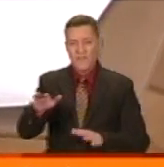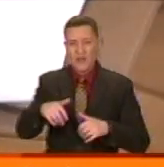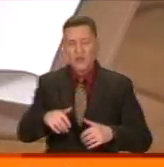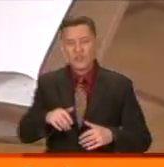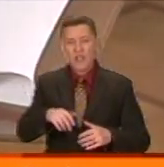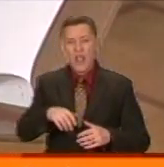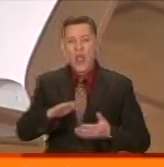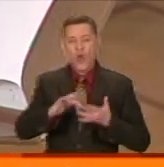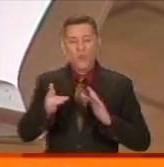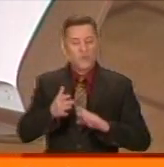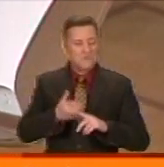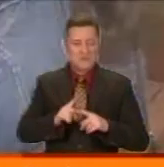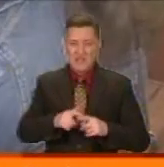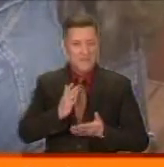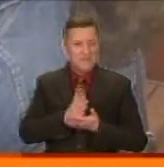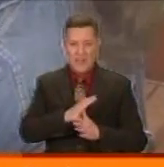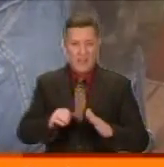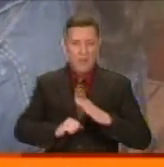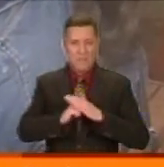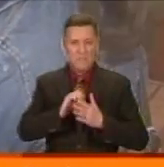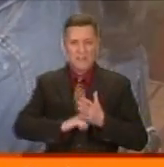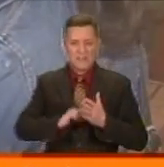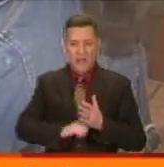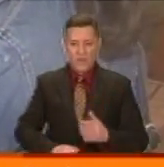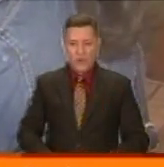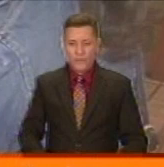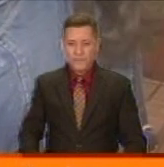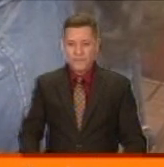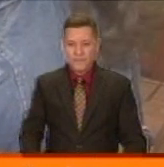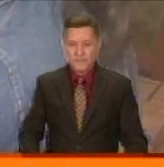з Росії не є достатньою підставою.